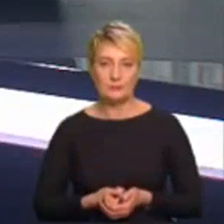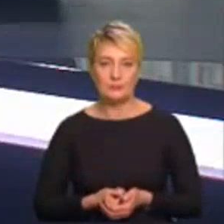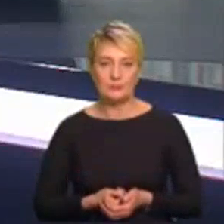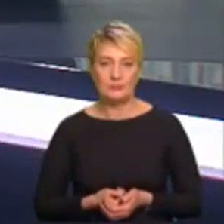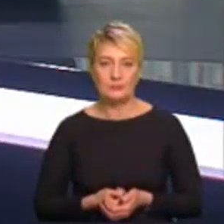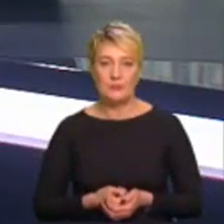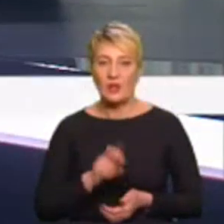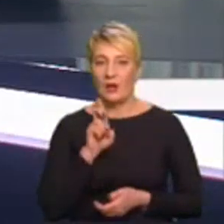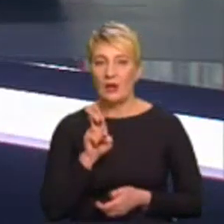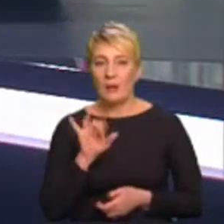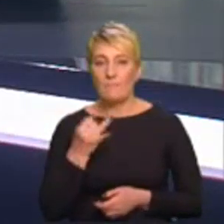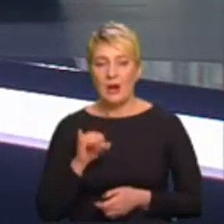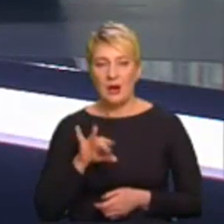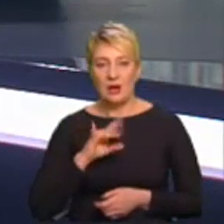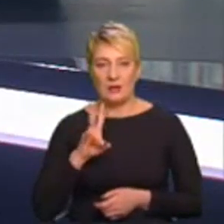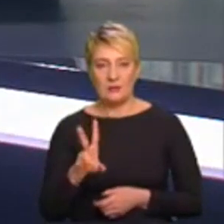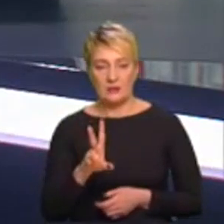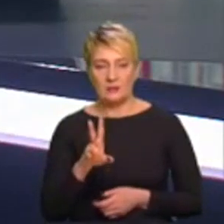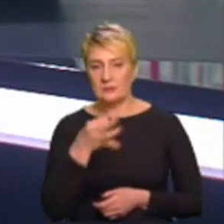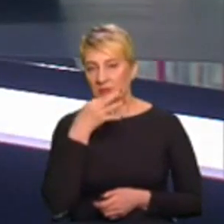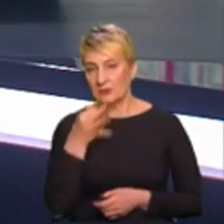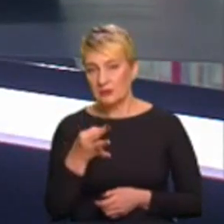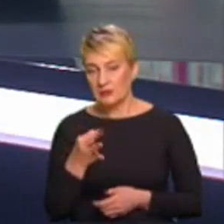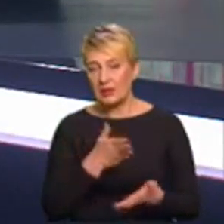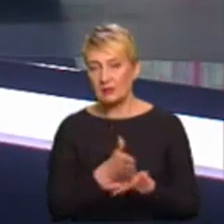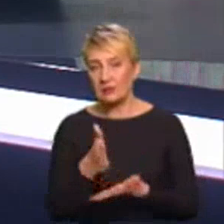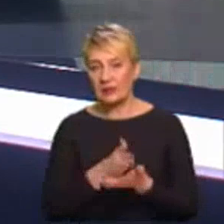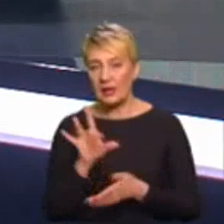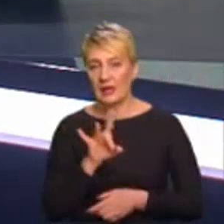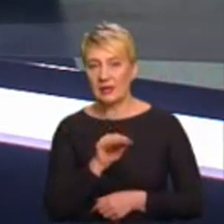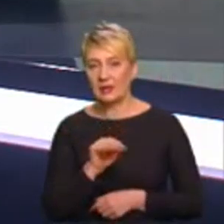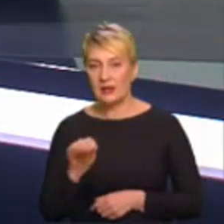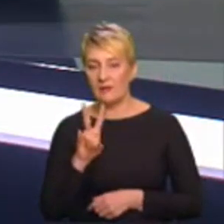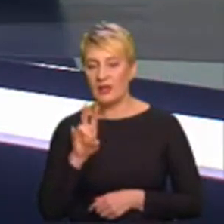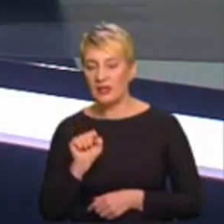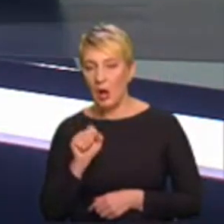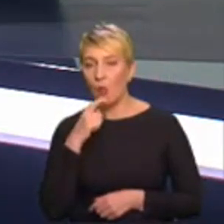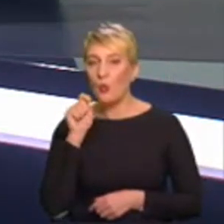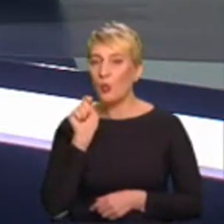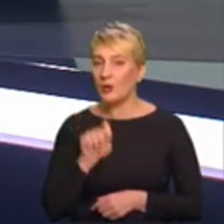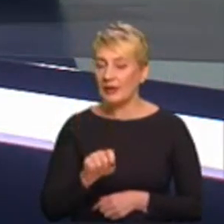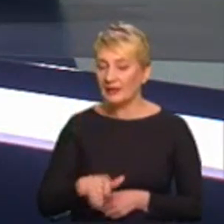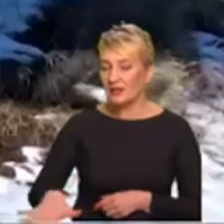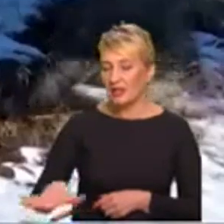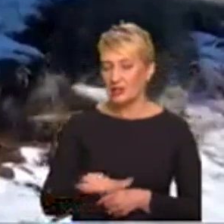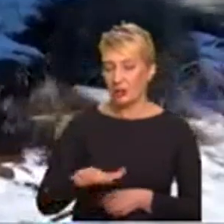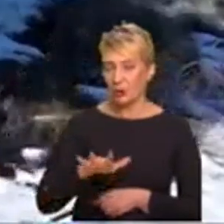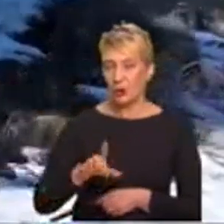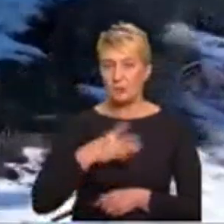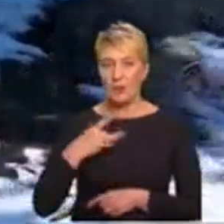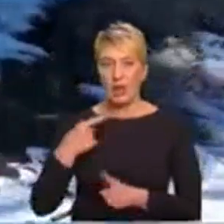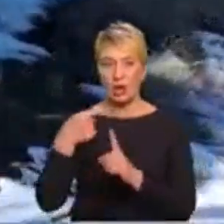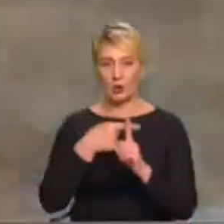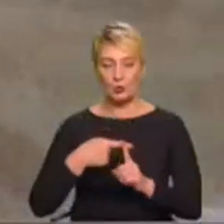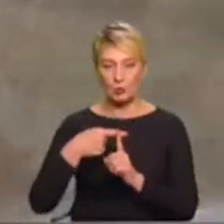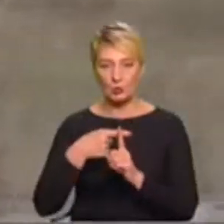І Байден тим часом назвав напрямки ймовірного нападу РФ на Україну з території Білорусі. Росія може застосувати військову авіацію,